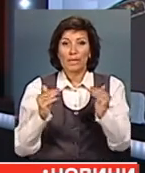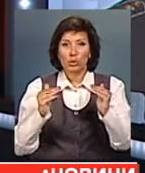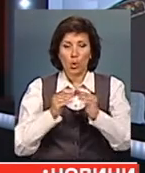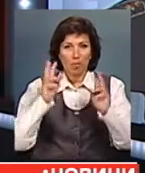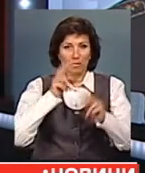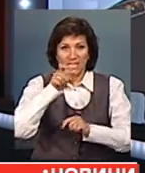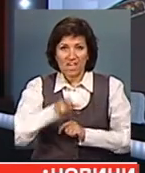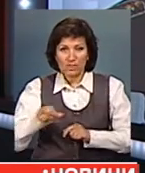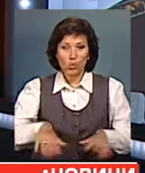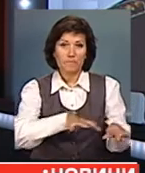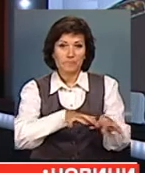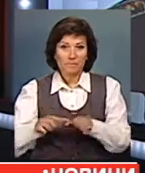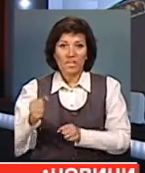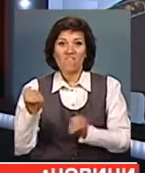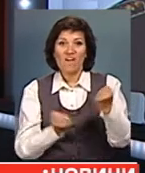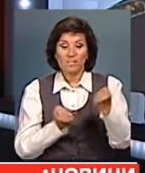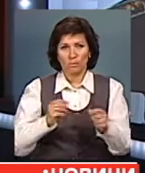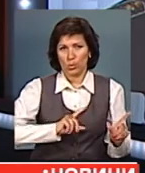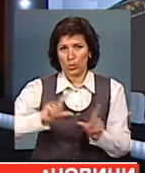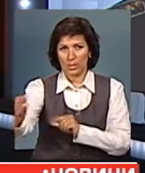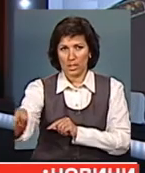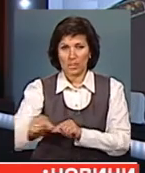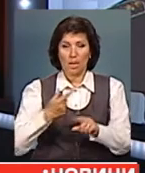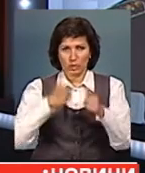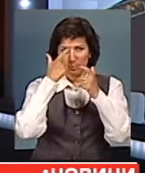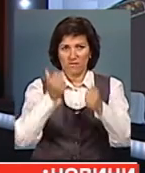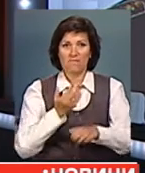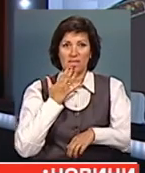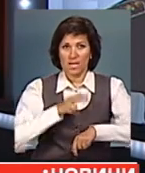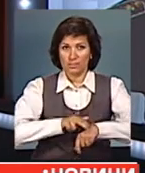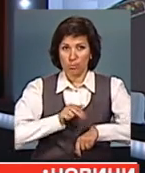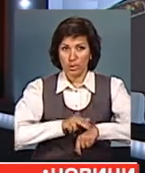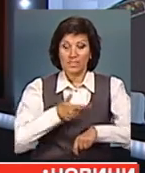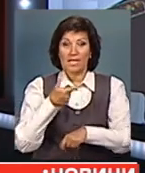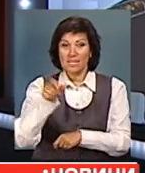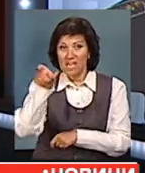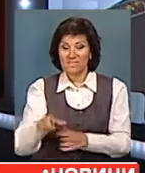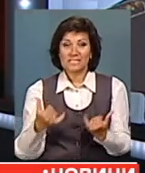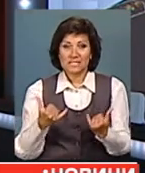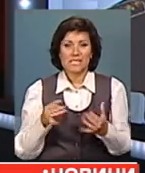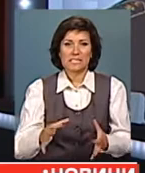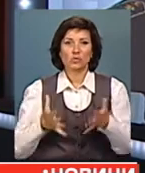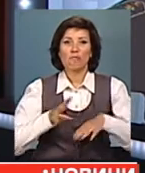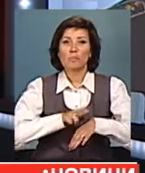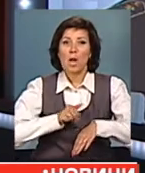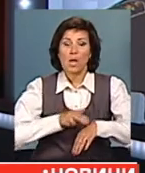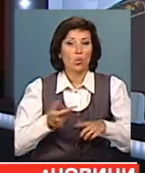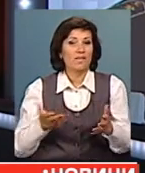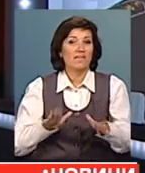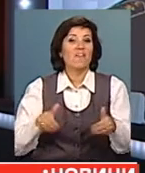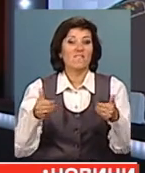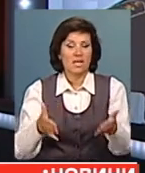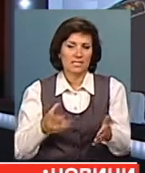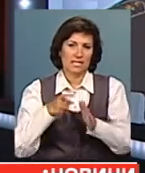затягли його в автівку і поїхали геть. Про це повідомляє прес-служба Нацполіції. Де Людмирський зараз, з'ясовують правоохоронці. Які є версії,